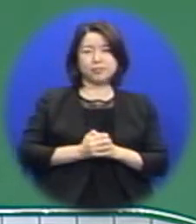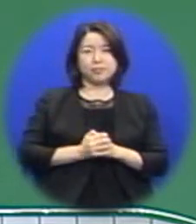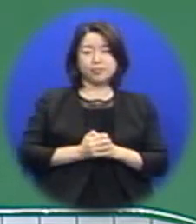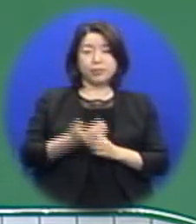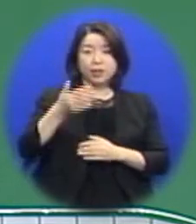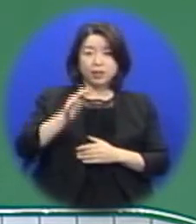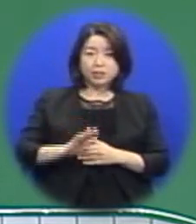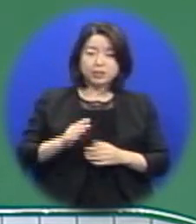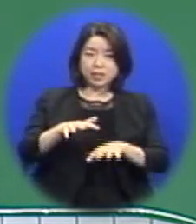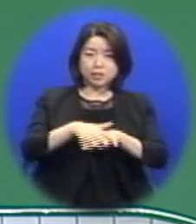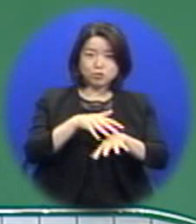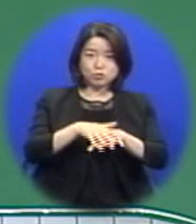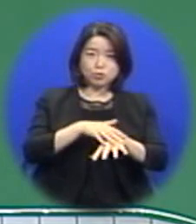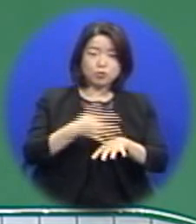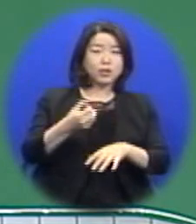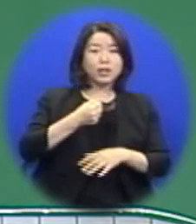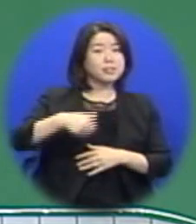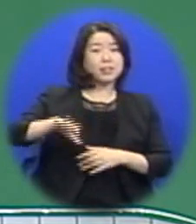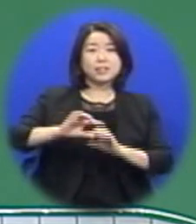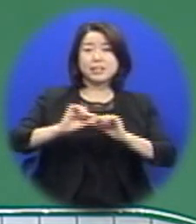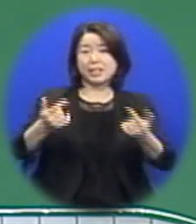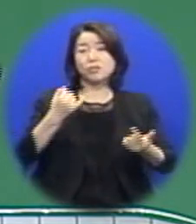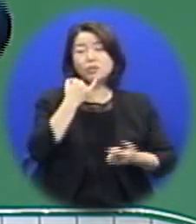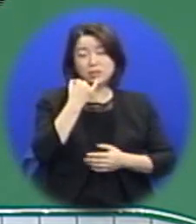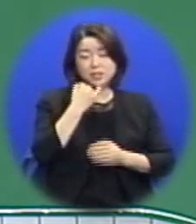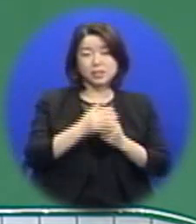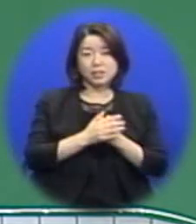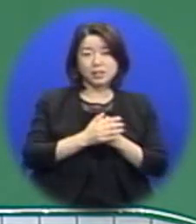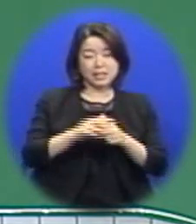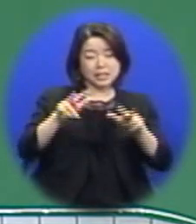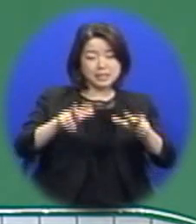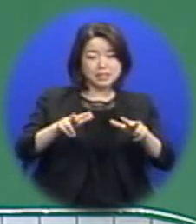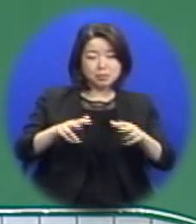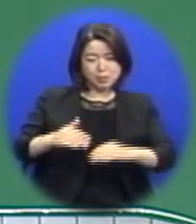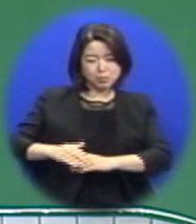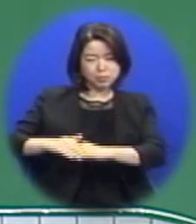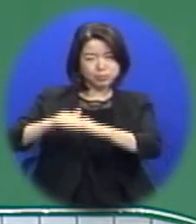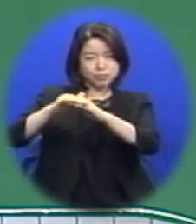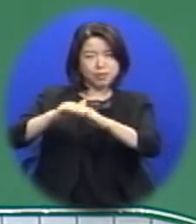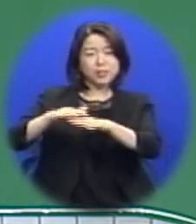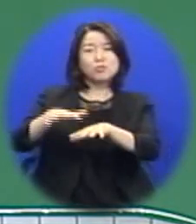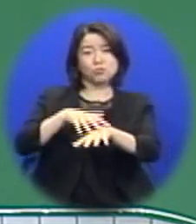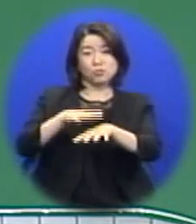여러분, 수건은 안 가져가도 돼요. 집에 쌓여있는 게 수건.